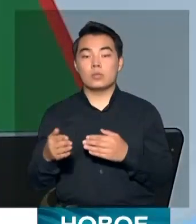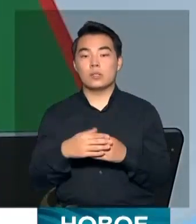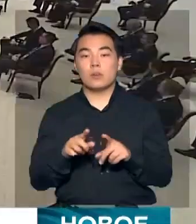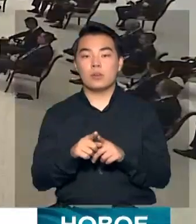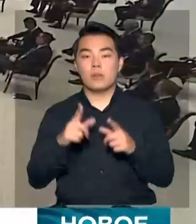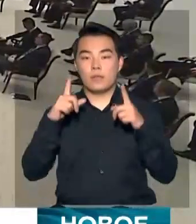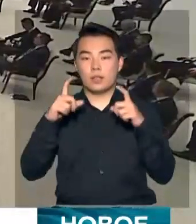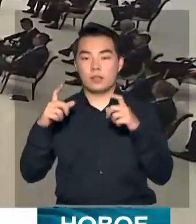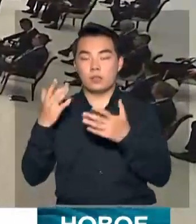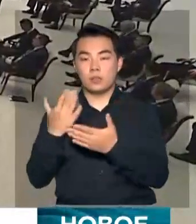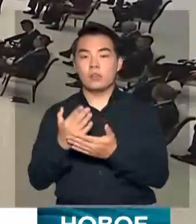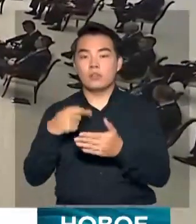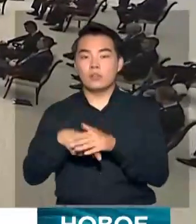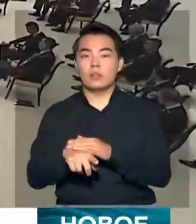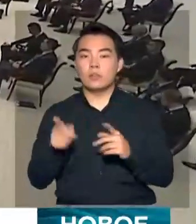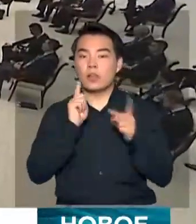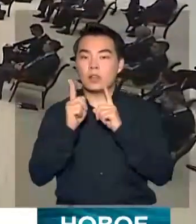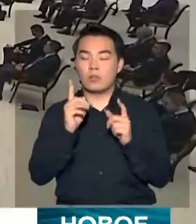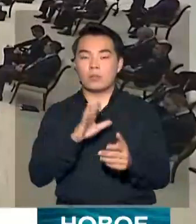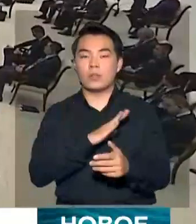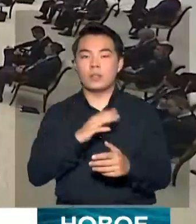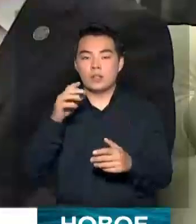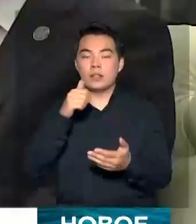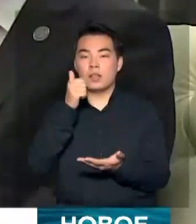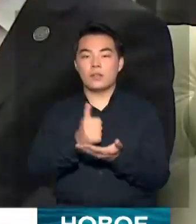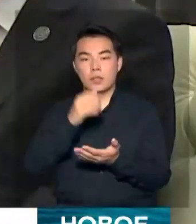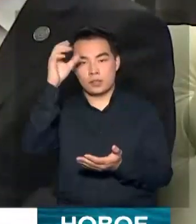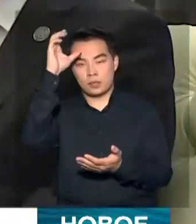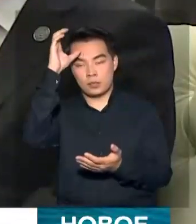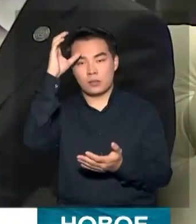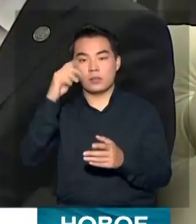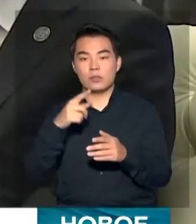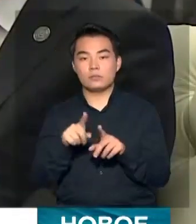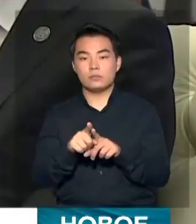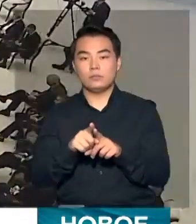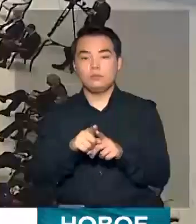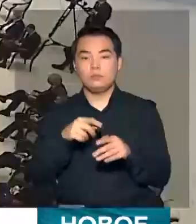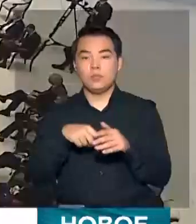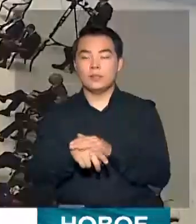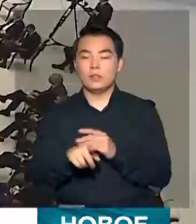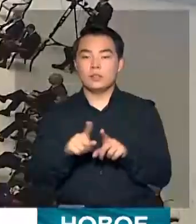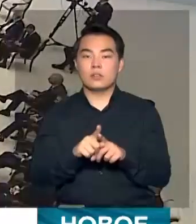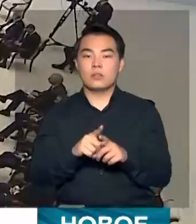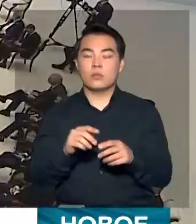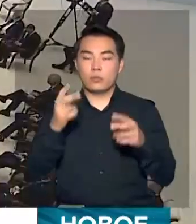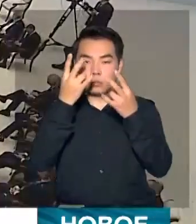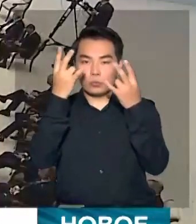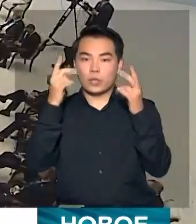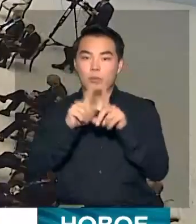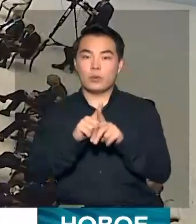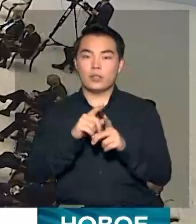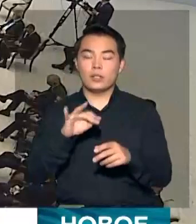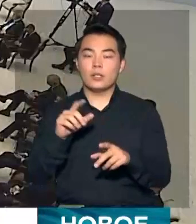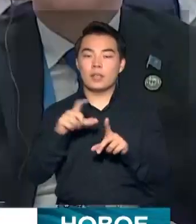церемонии фотографирования начались переговоры. Лидеров тюркских стран связывают общие корни и история. Соответственно, культуры и языки